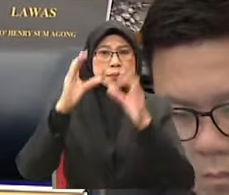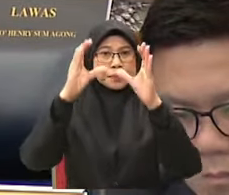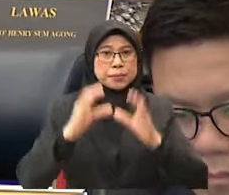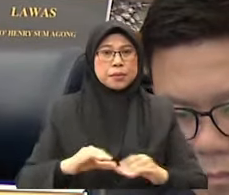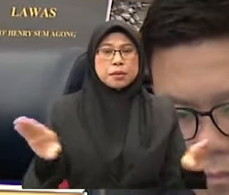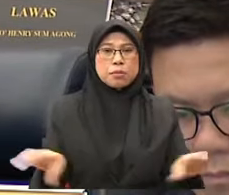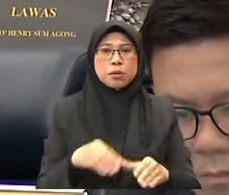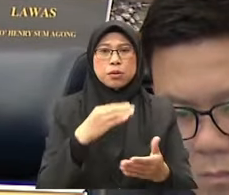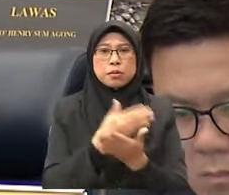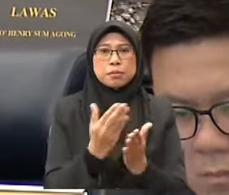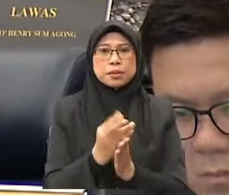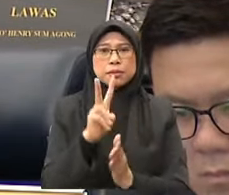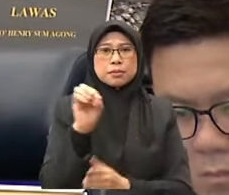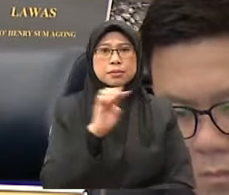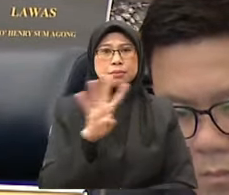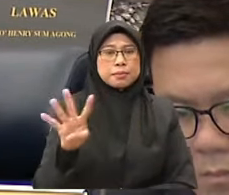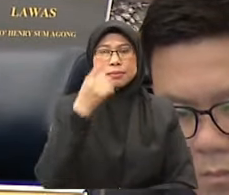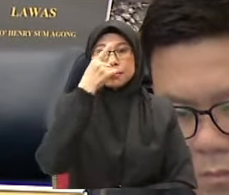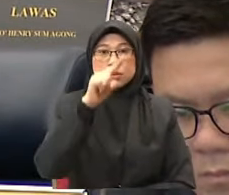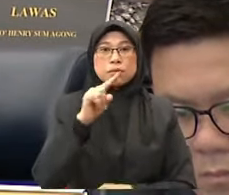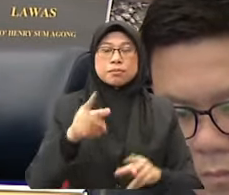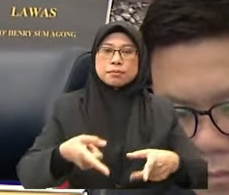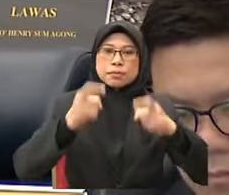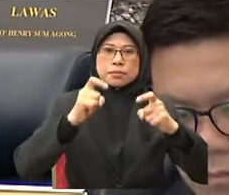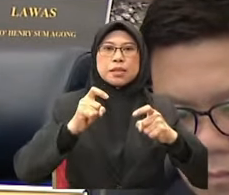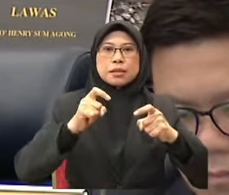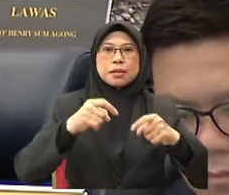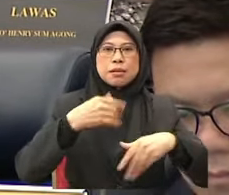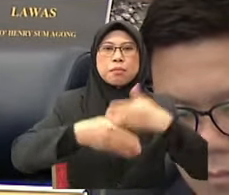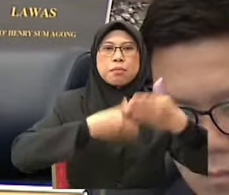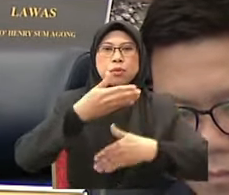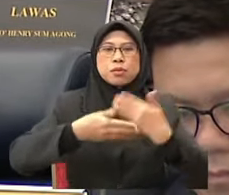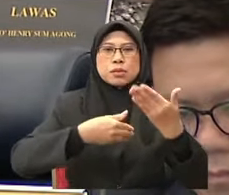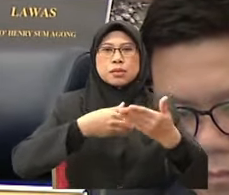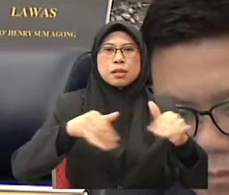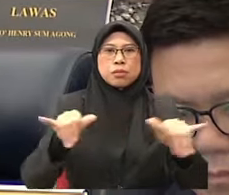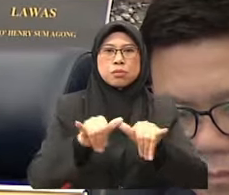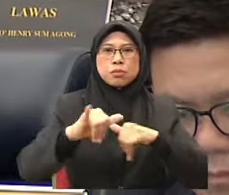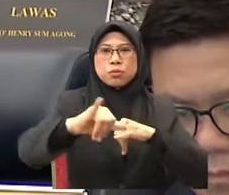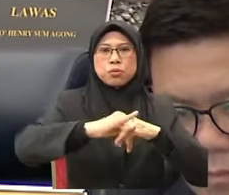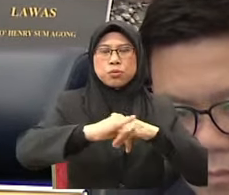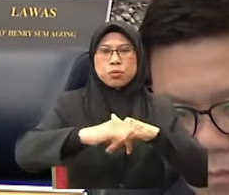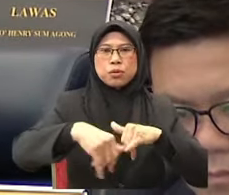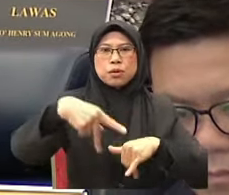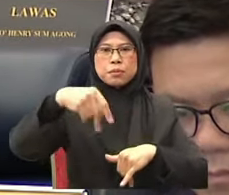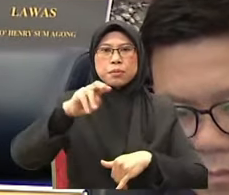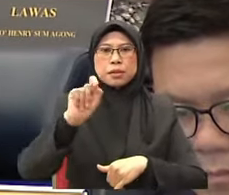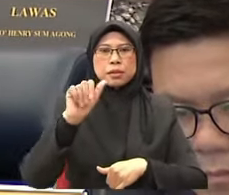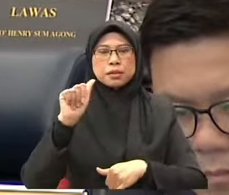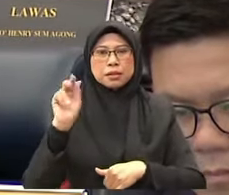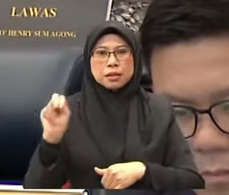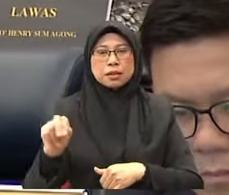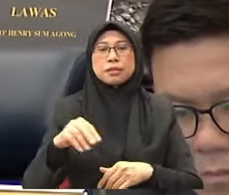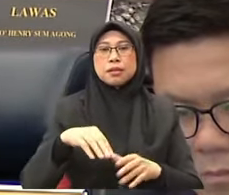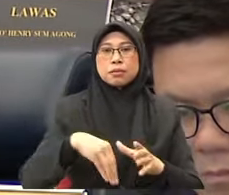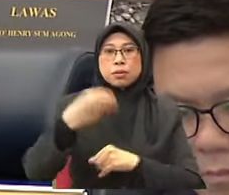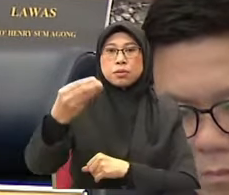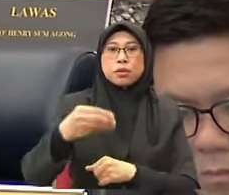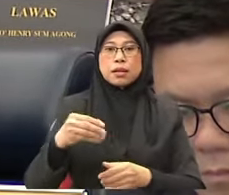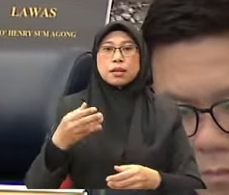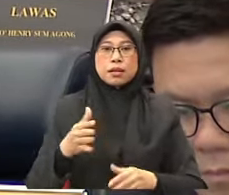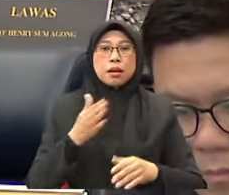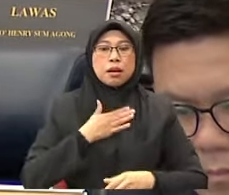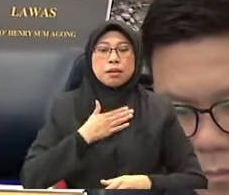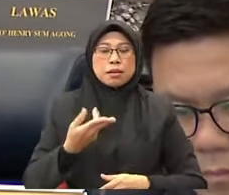langkah-langkah di bawah Belanjawan 2024 ini untuk mempercepatkan lagi proses pengukuran, proses pemetaan dan proses pengeluaran sijil hak milik